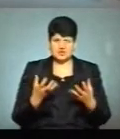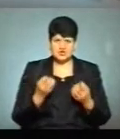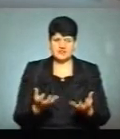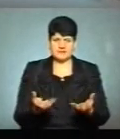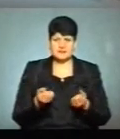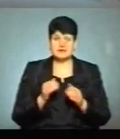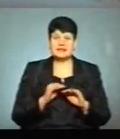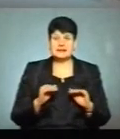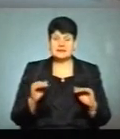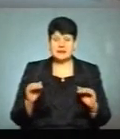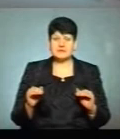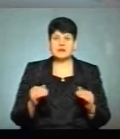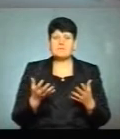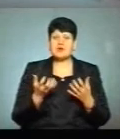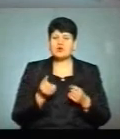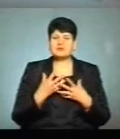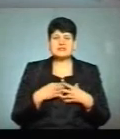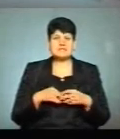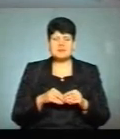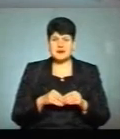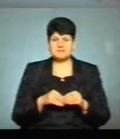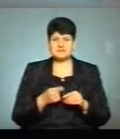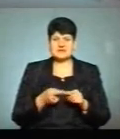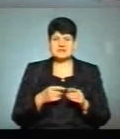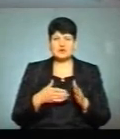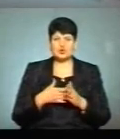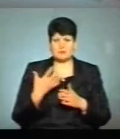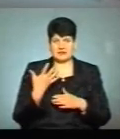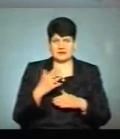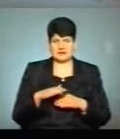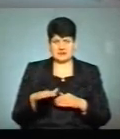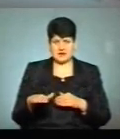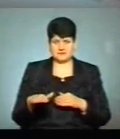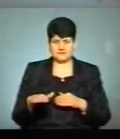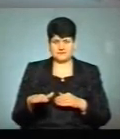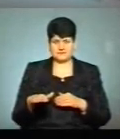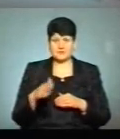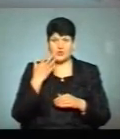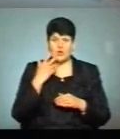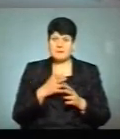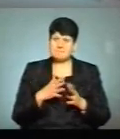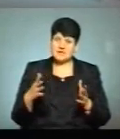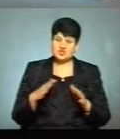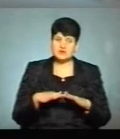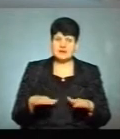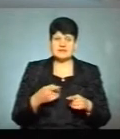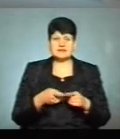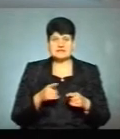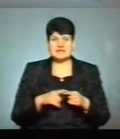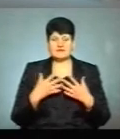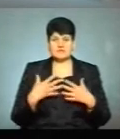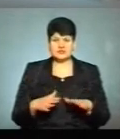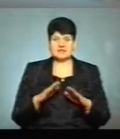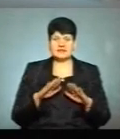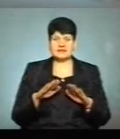більше дітей. Але прийомна сім'я – це до 5 дітей. Коли більше дітей, тоді це можливий лише